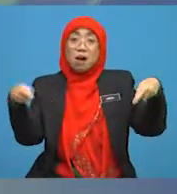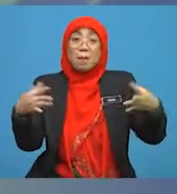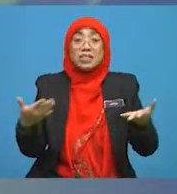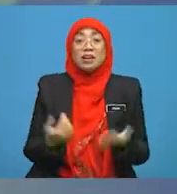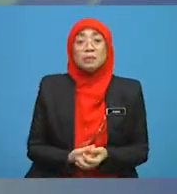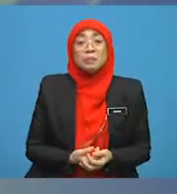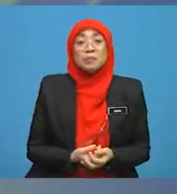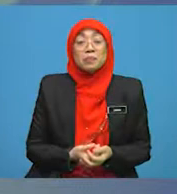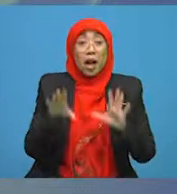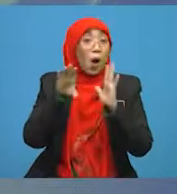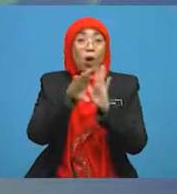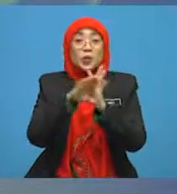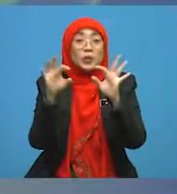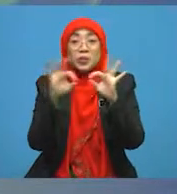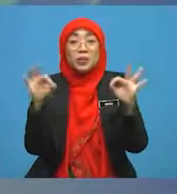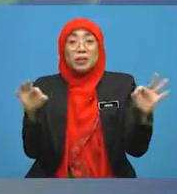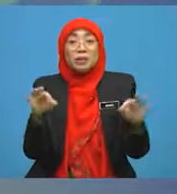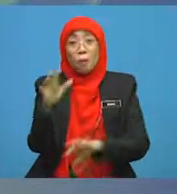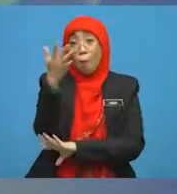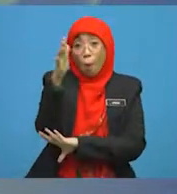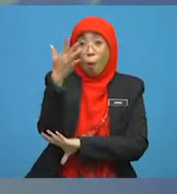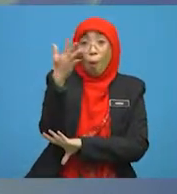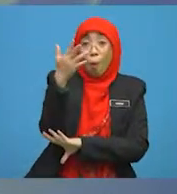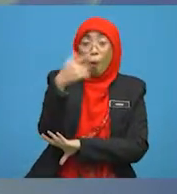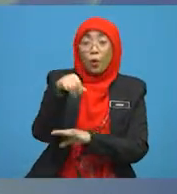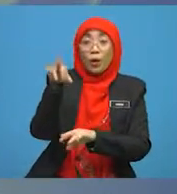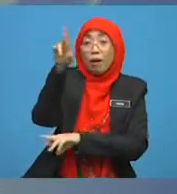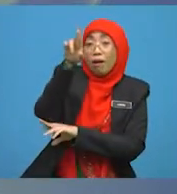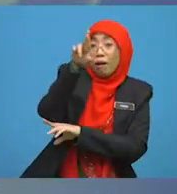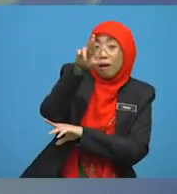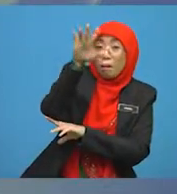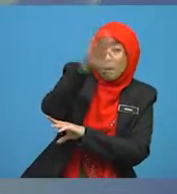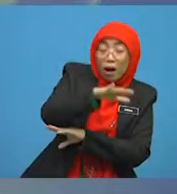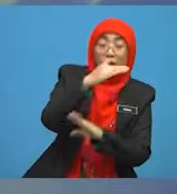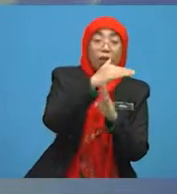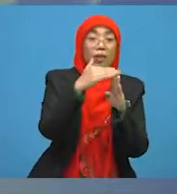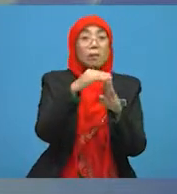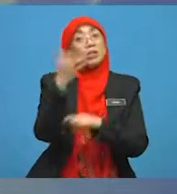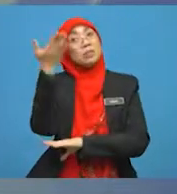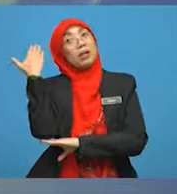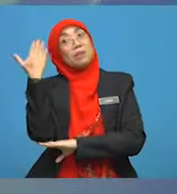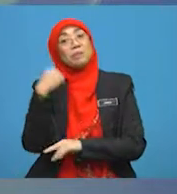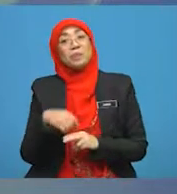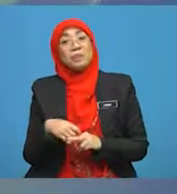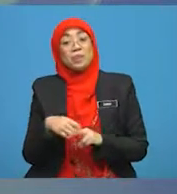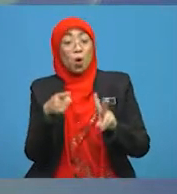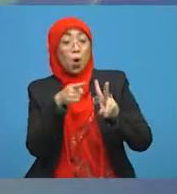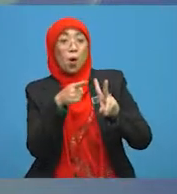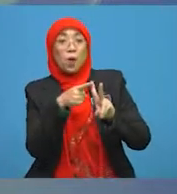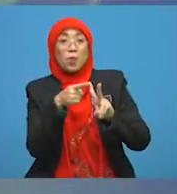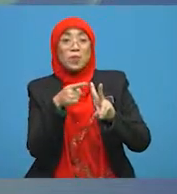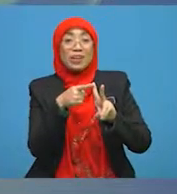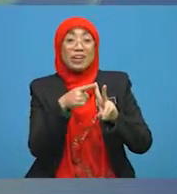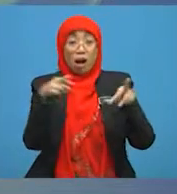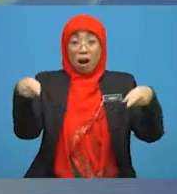itu telah tumbang akibat ribut semalam. Ayat kedua, ketupat pala sedap dimakan dengan